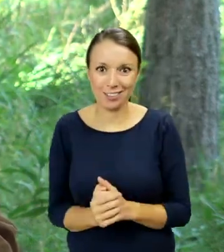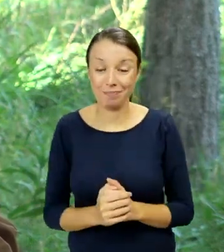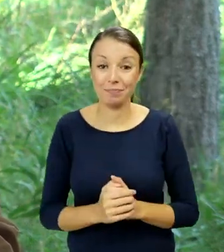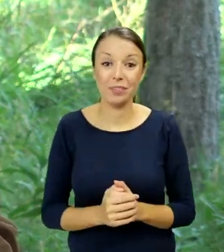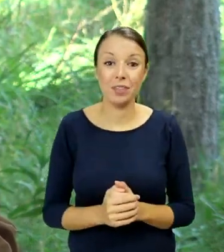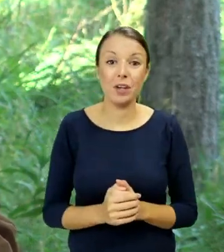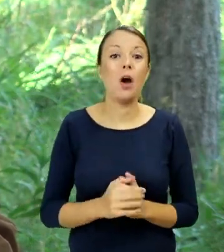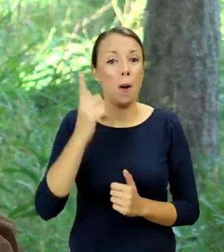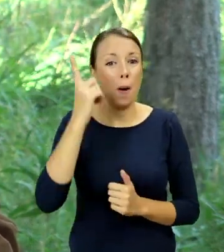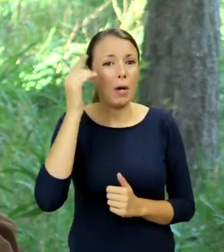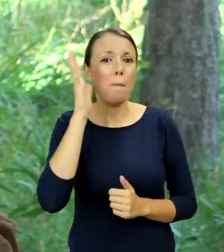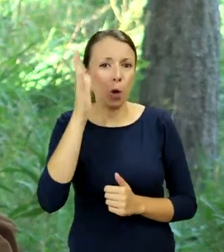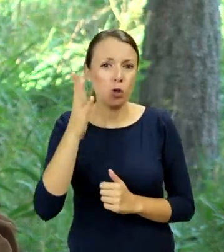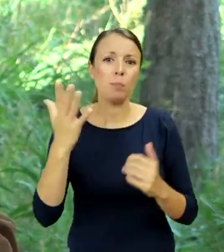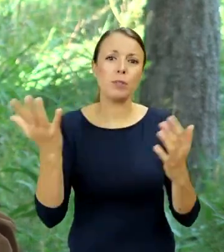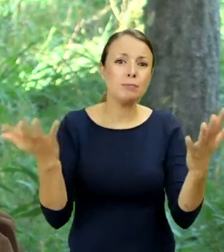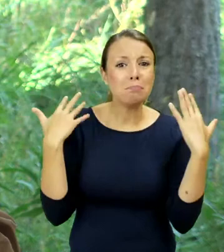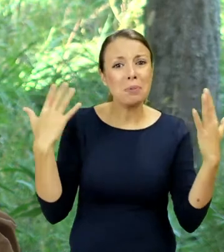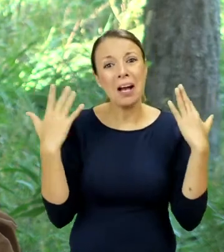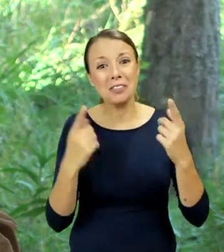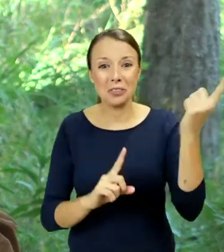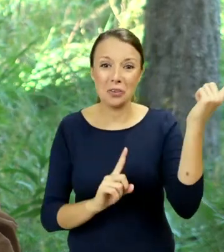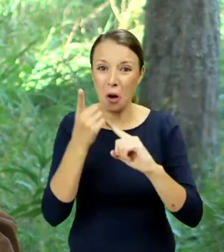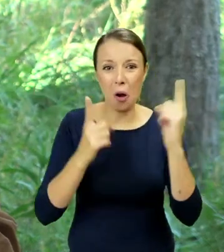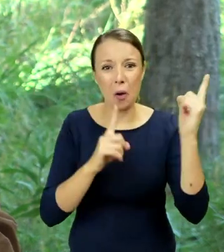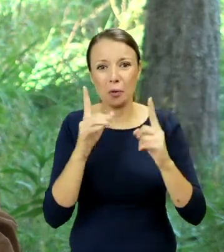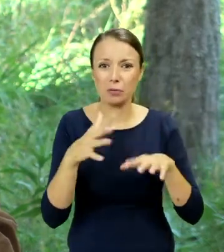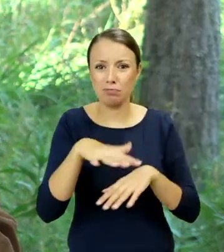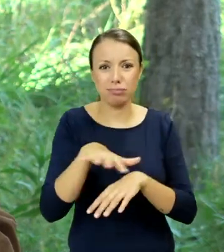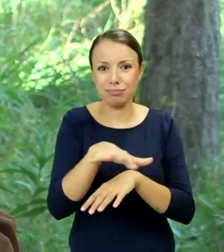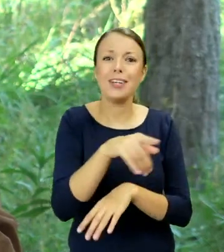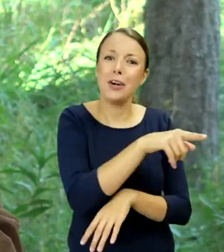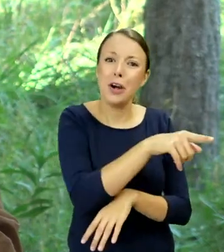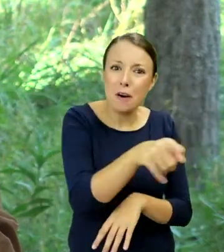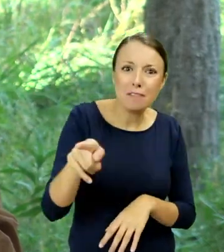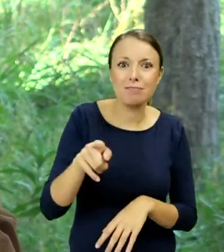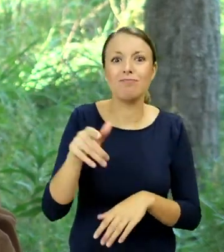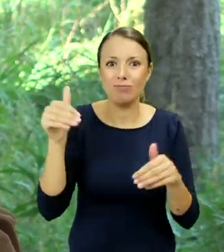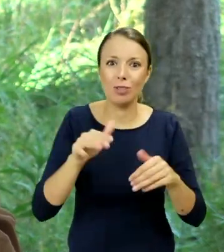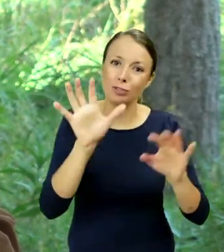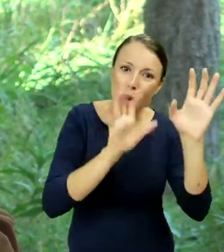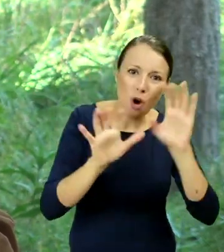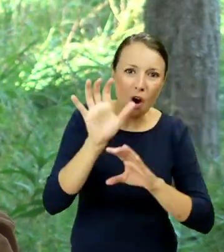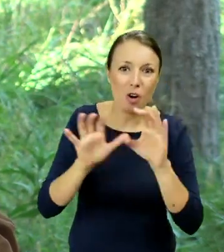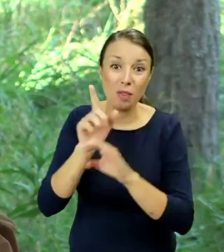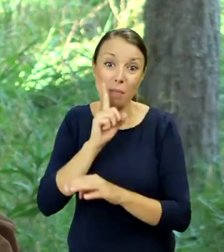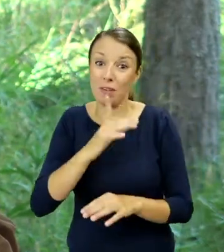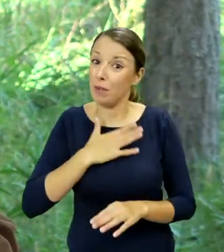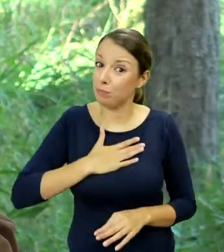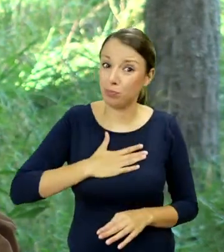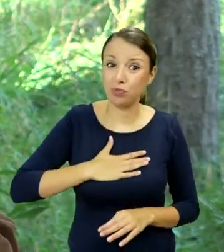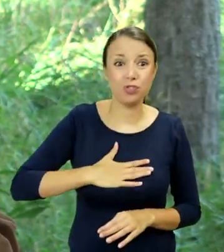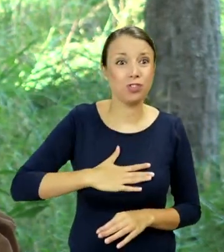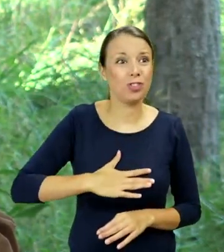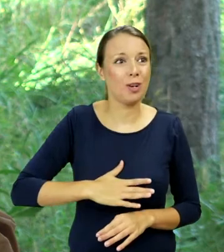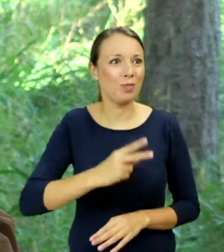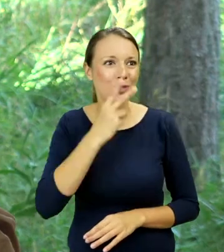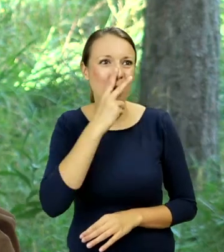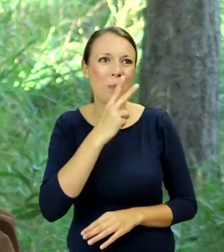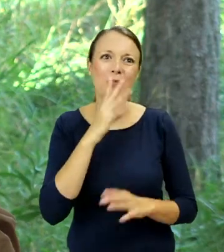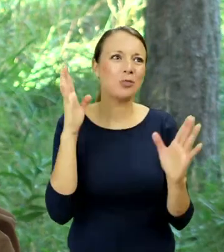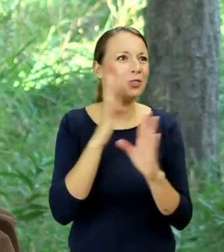to Państwo będą mogli ten naprawdę bardzo przyjemny klimat tam